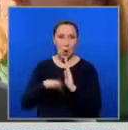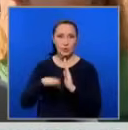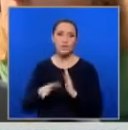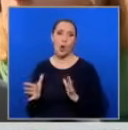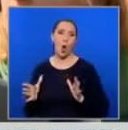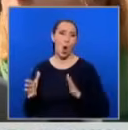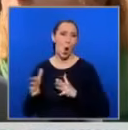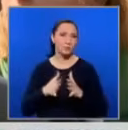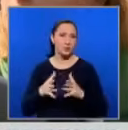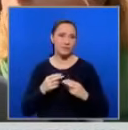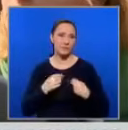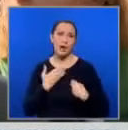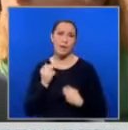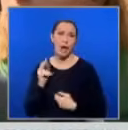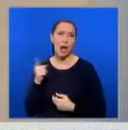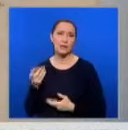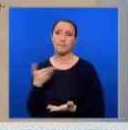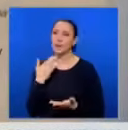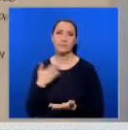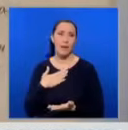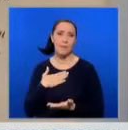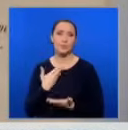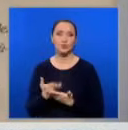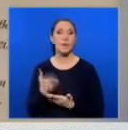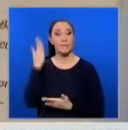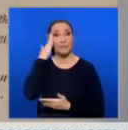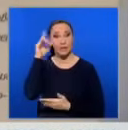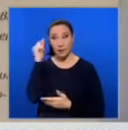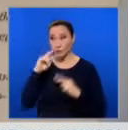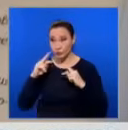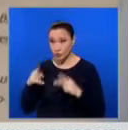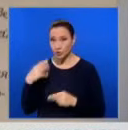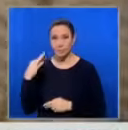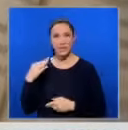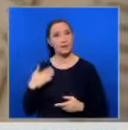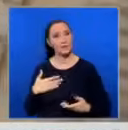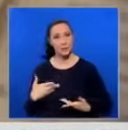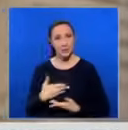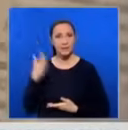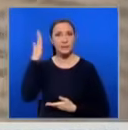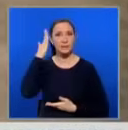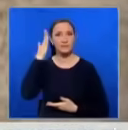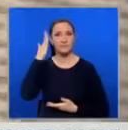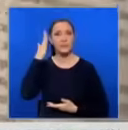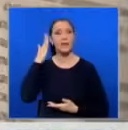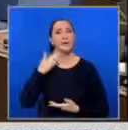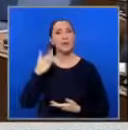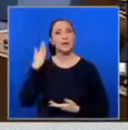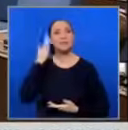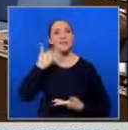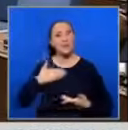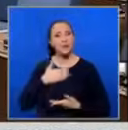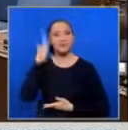доверие. Няма как там да внеса свои предложения. Премиер Николай Денков отговори, че президента е заинтересована страна по промените и не е